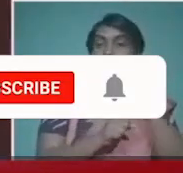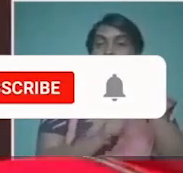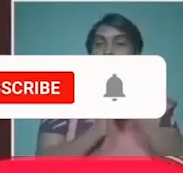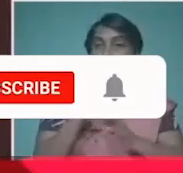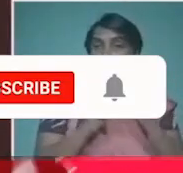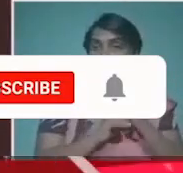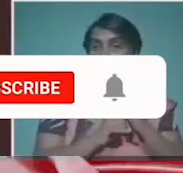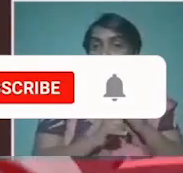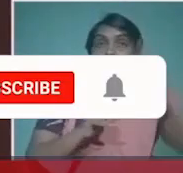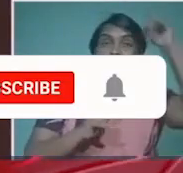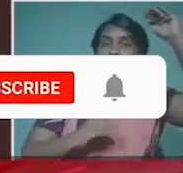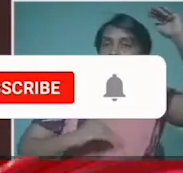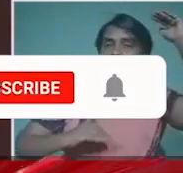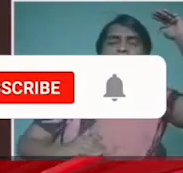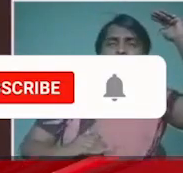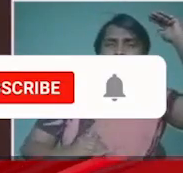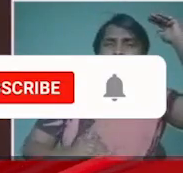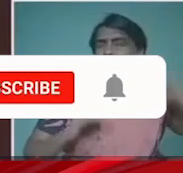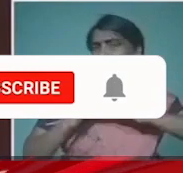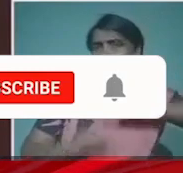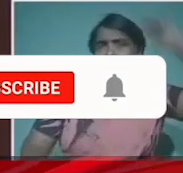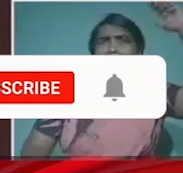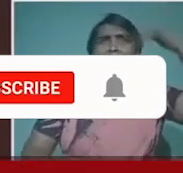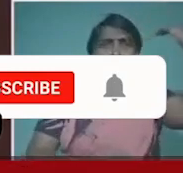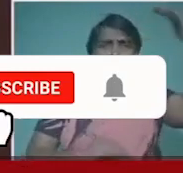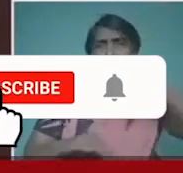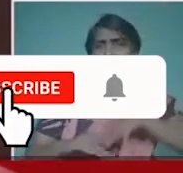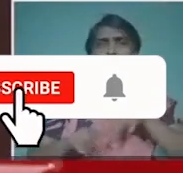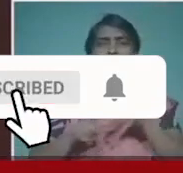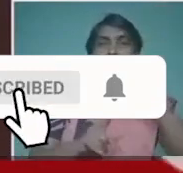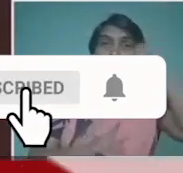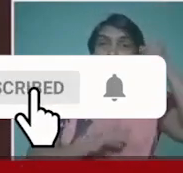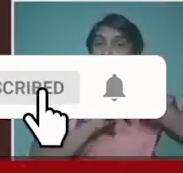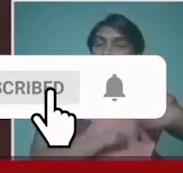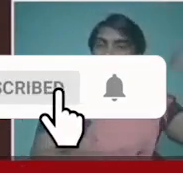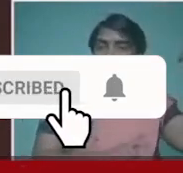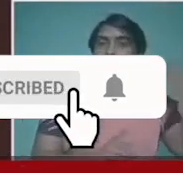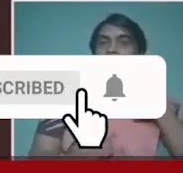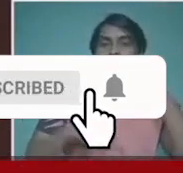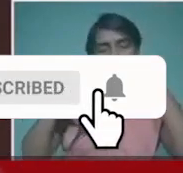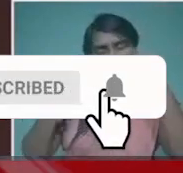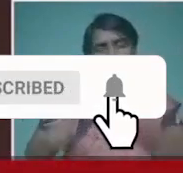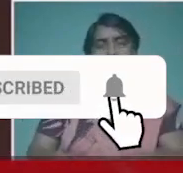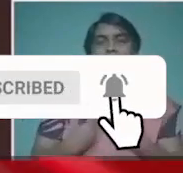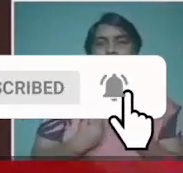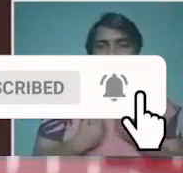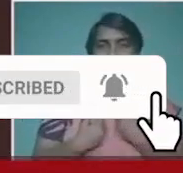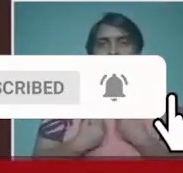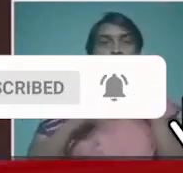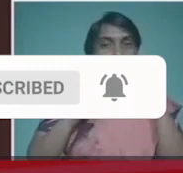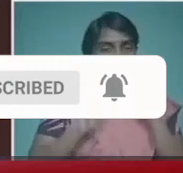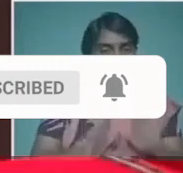අතර අහසට පොළොව වගේ ලොකු පරතරයක් තියෙනවා. ඒ නිසා තමයි ජපානයේ එතන තියෙන්නේ අපි අද මෙතන ඉන්නේ.